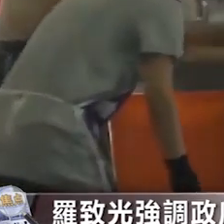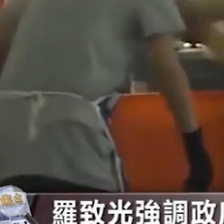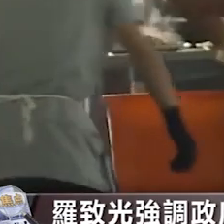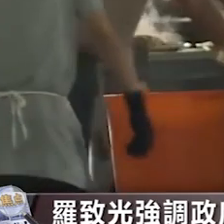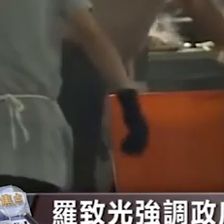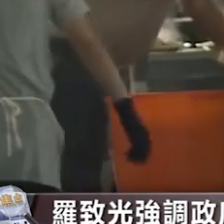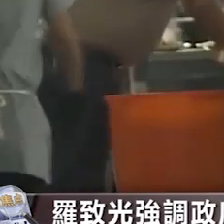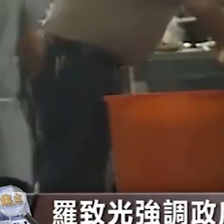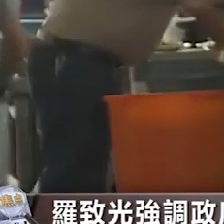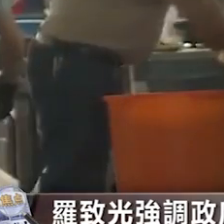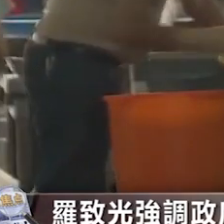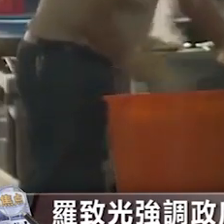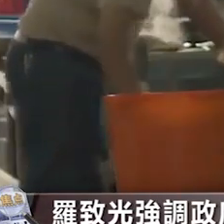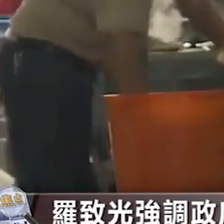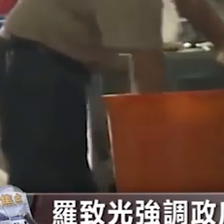唔能够工作。